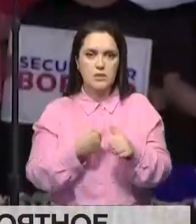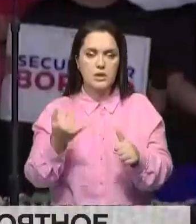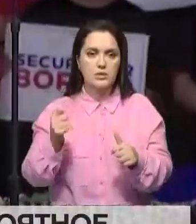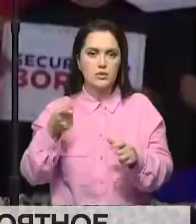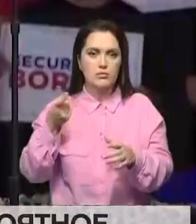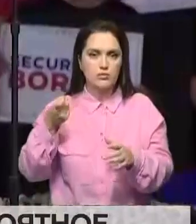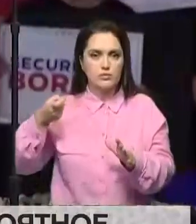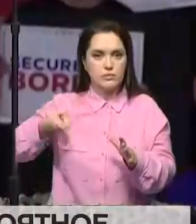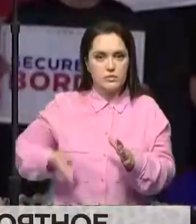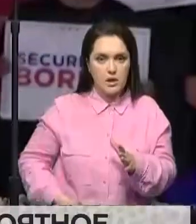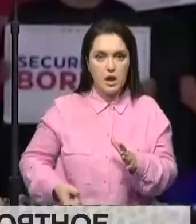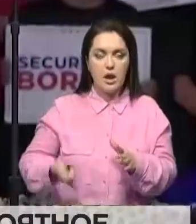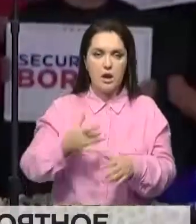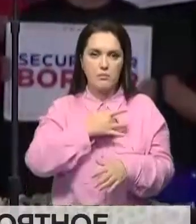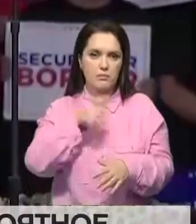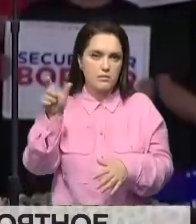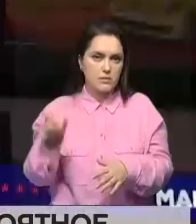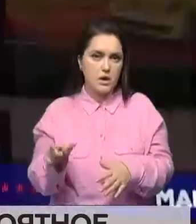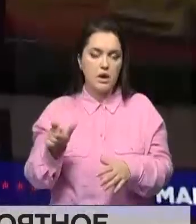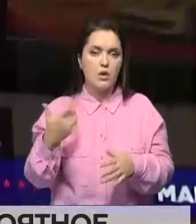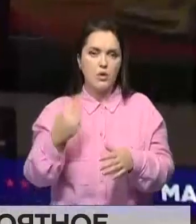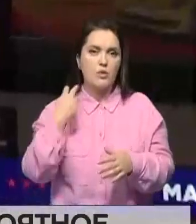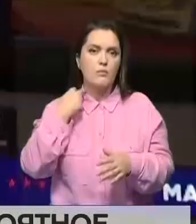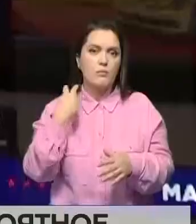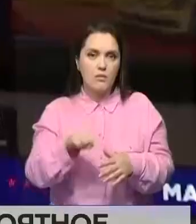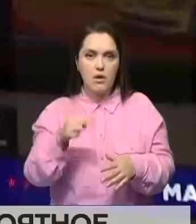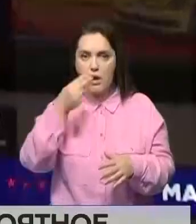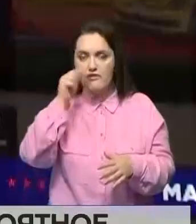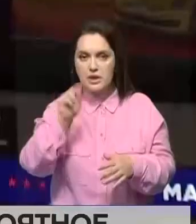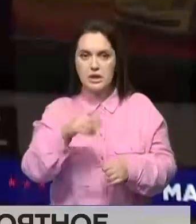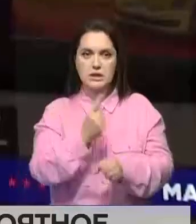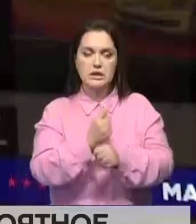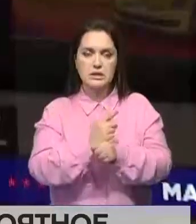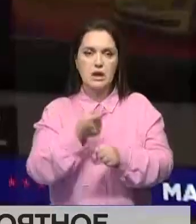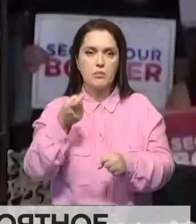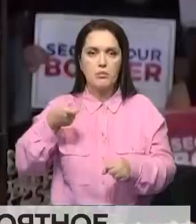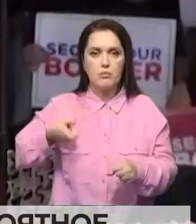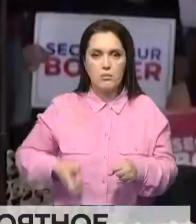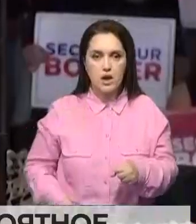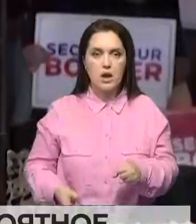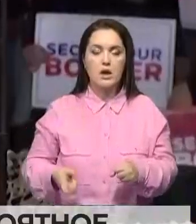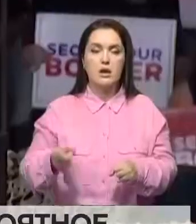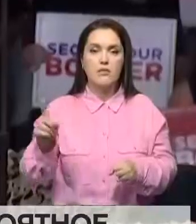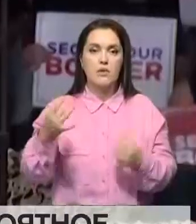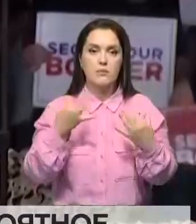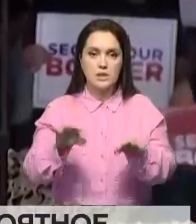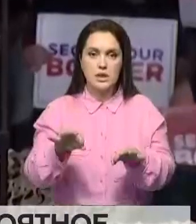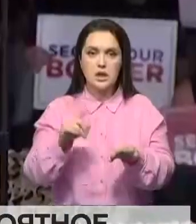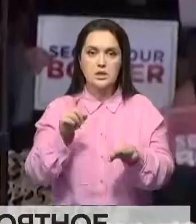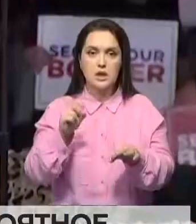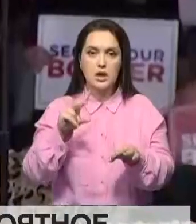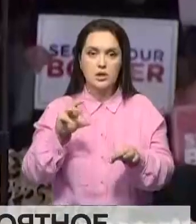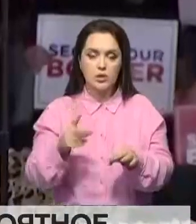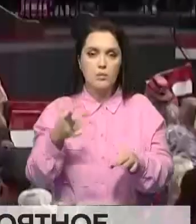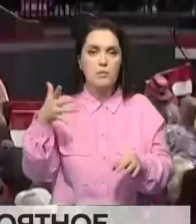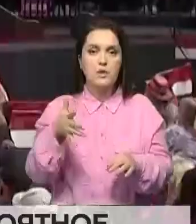заряженное огнестрельное оружие подозреваемого арестовали по обвинению в незаконном хранении оружия и боеприпасов затем его освободили под